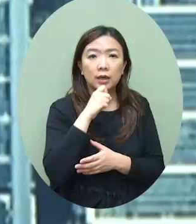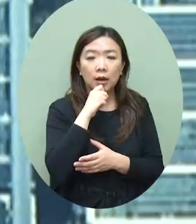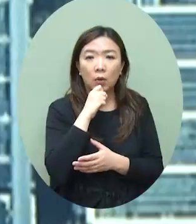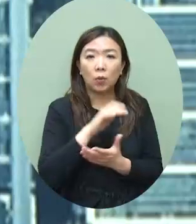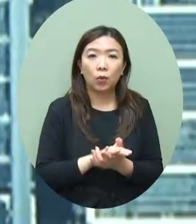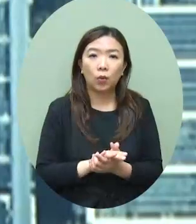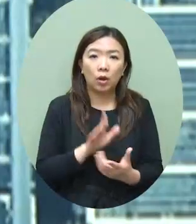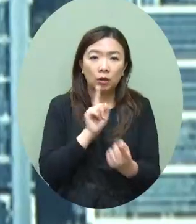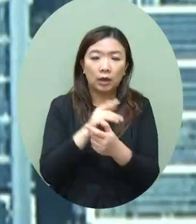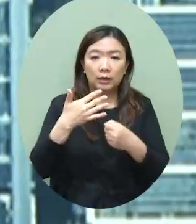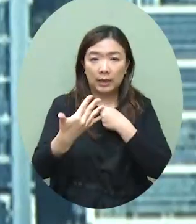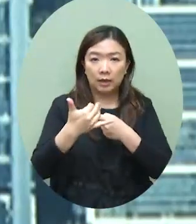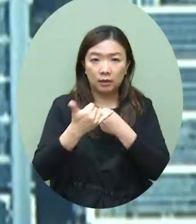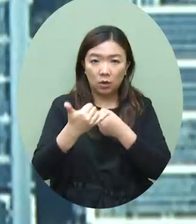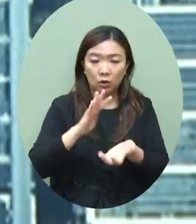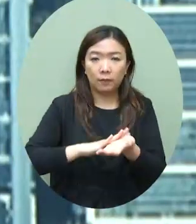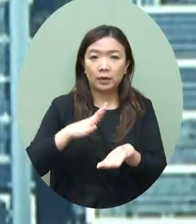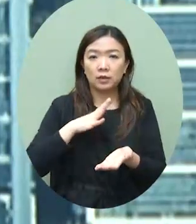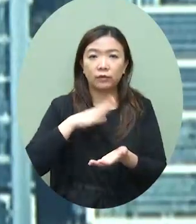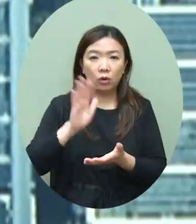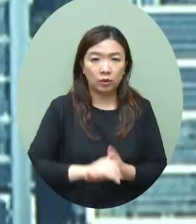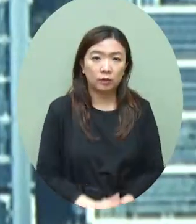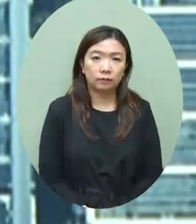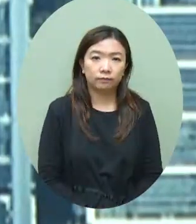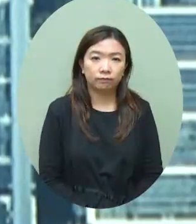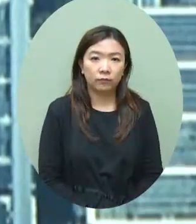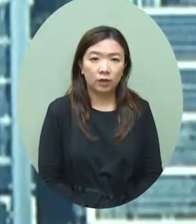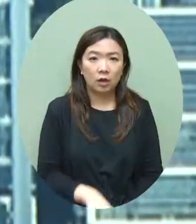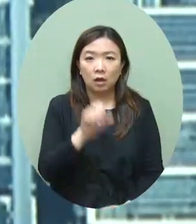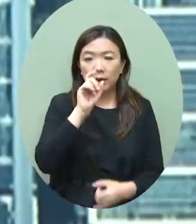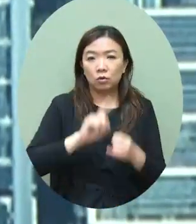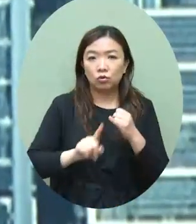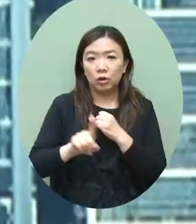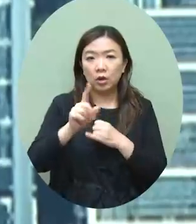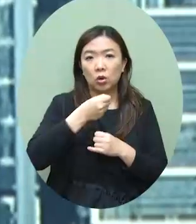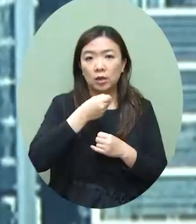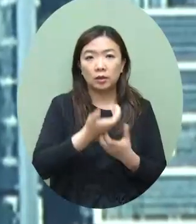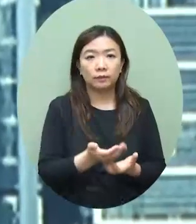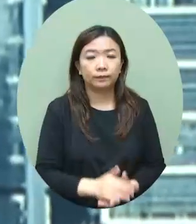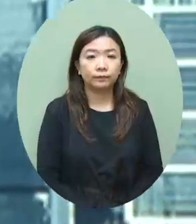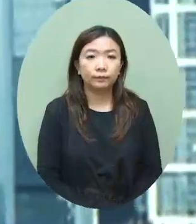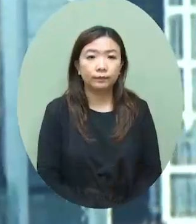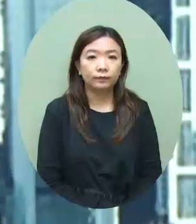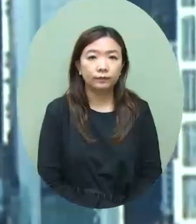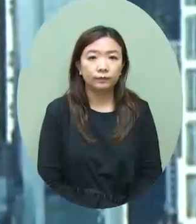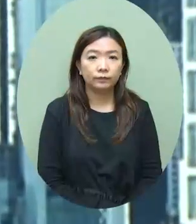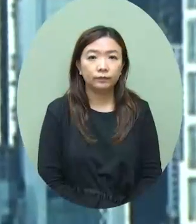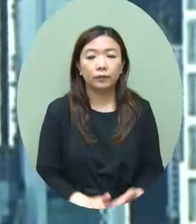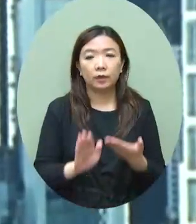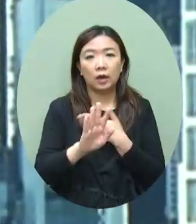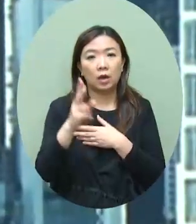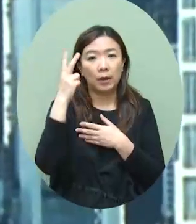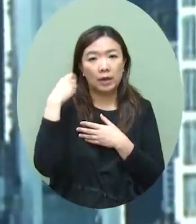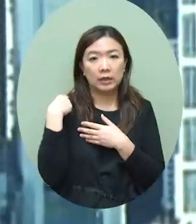對呢個第6波嘅疫情。多謝。 好，我哋問多最後一位記者梁啟文，後排黑色衫嗰女